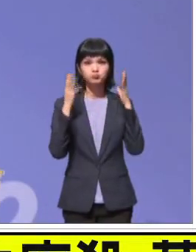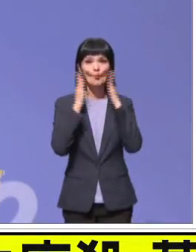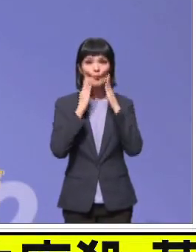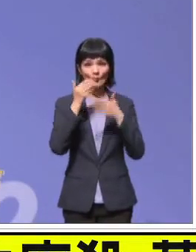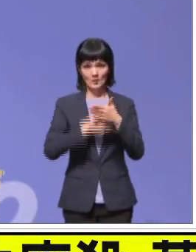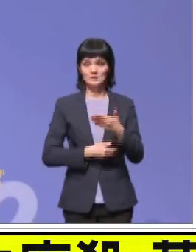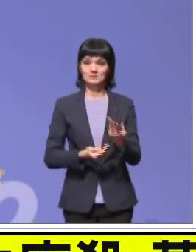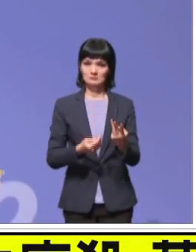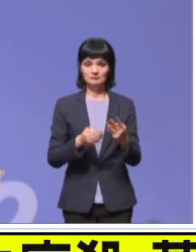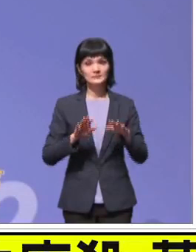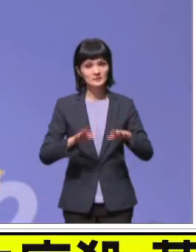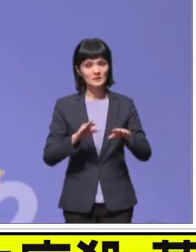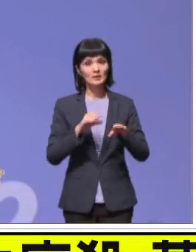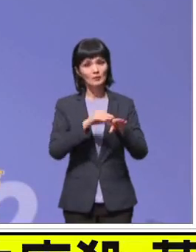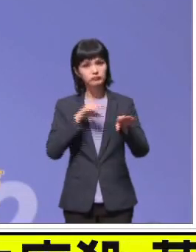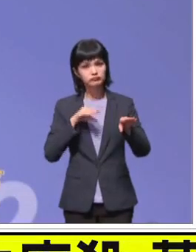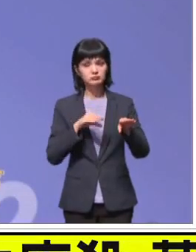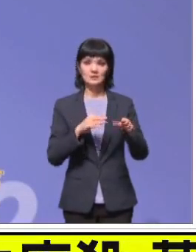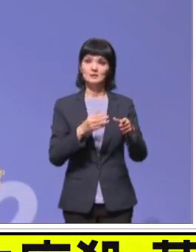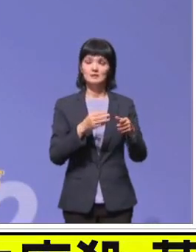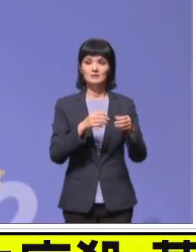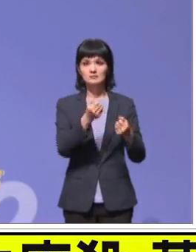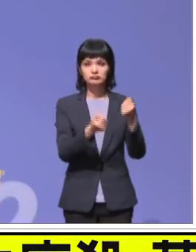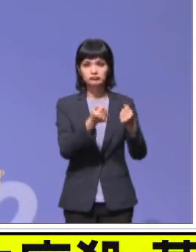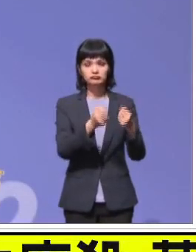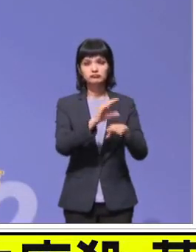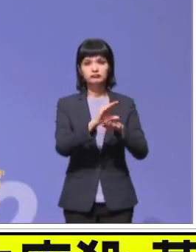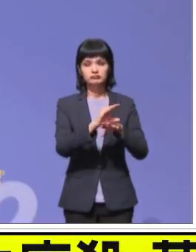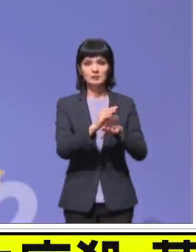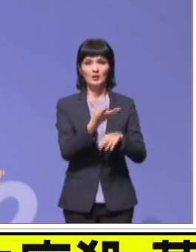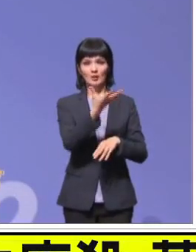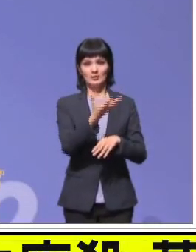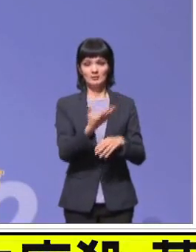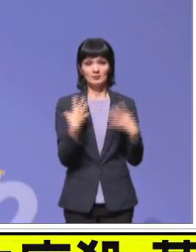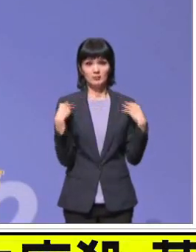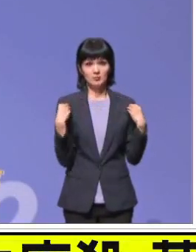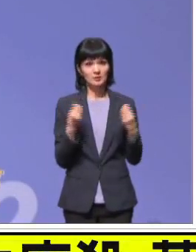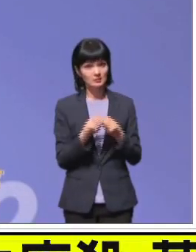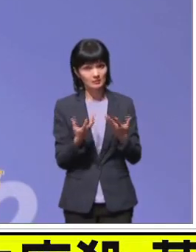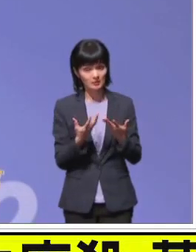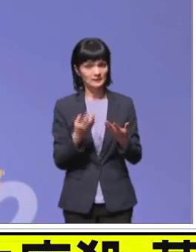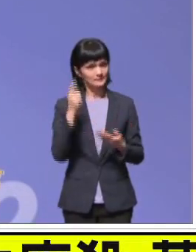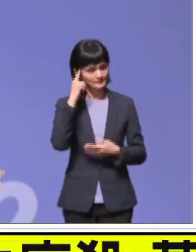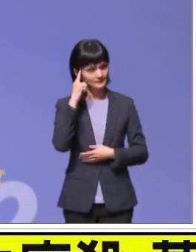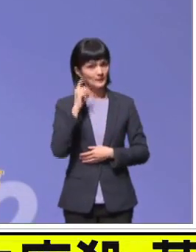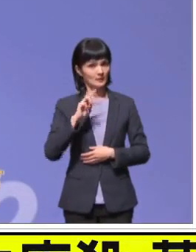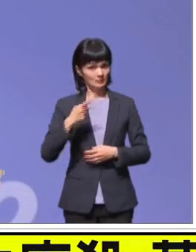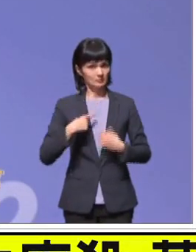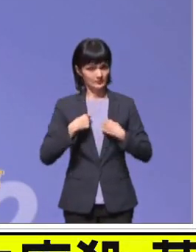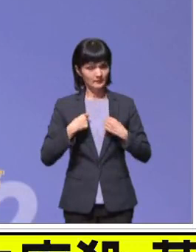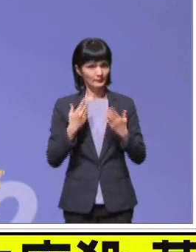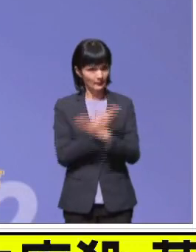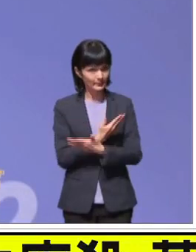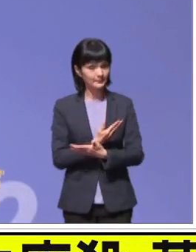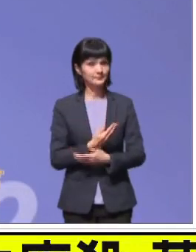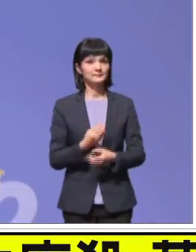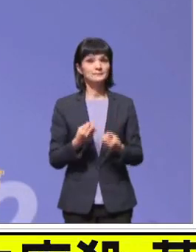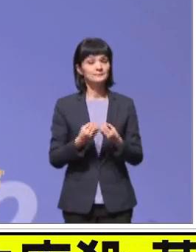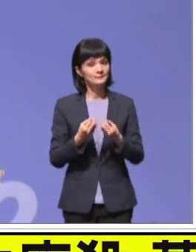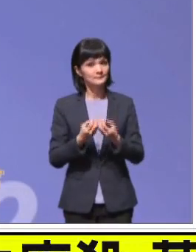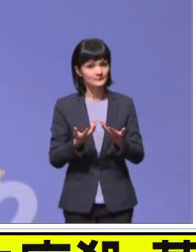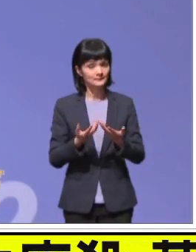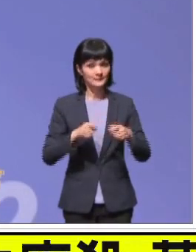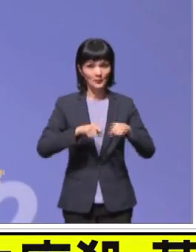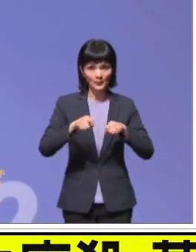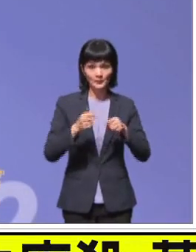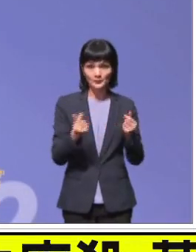那认为他不会被柯文哲给气跑掉。我想他要强调就是啊，虽然是沙哈都啊，他还是很强的，他不能